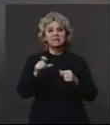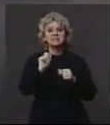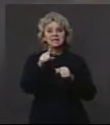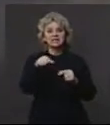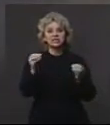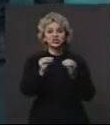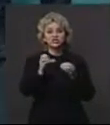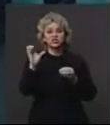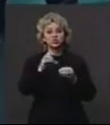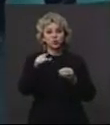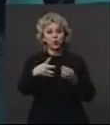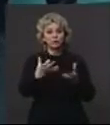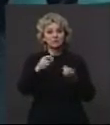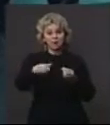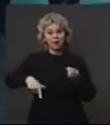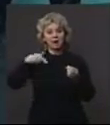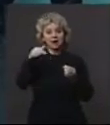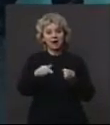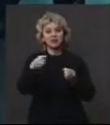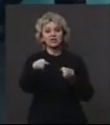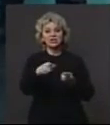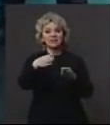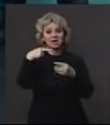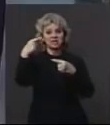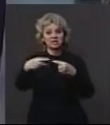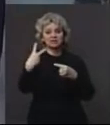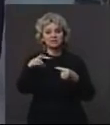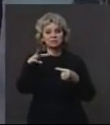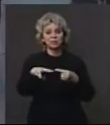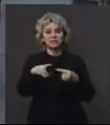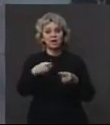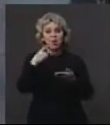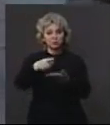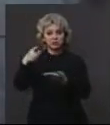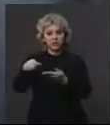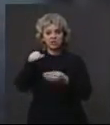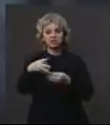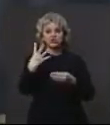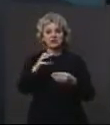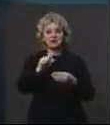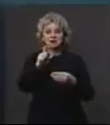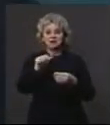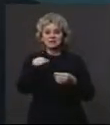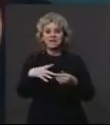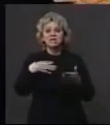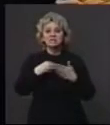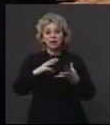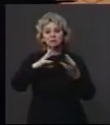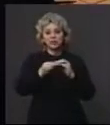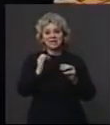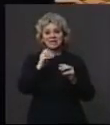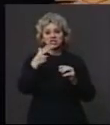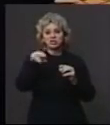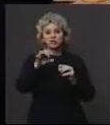Задание – за 10 секунд извлечь Макарова из кобуры и на расстоянии 20 метров поразить мишень 4 раза. Своим результатом